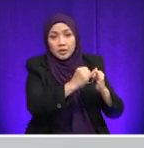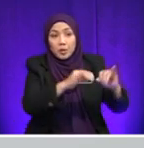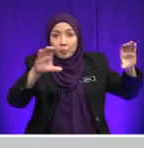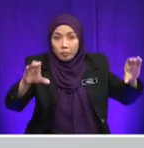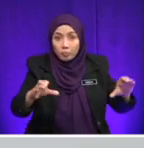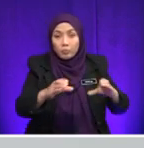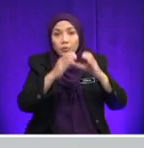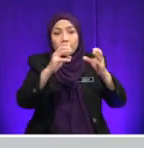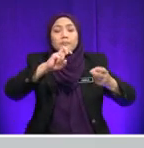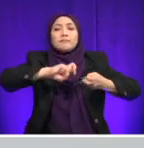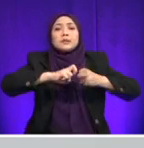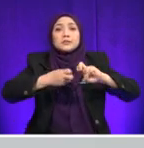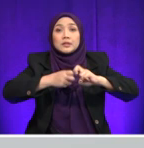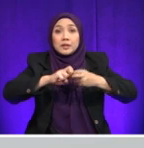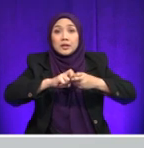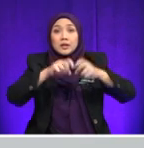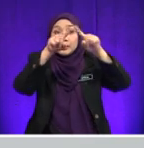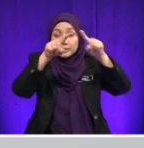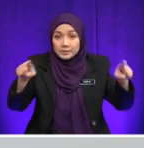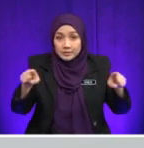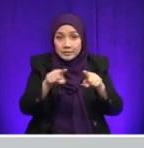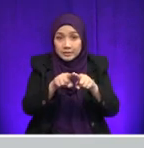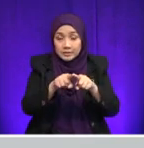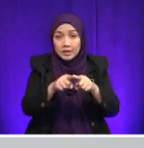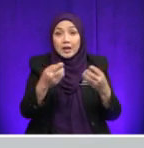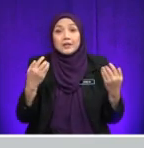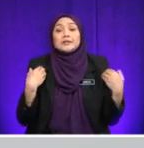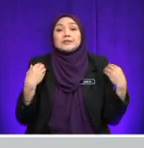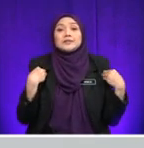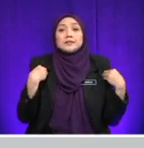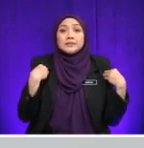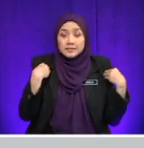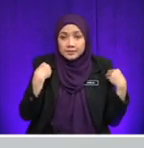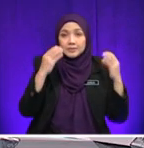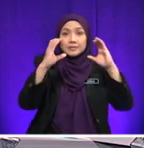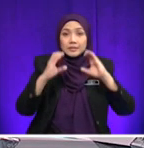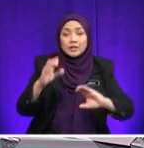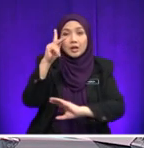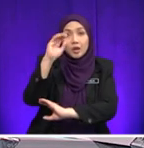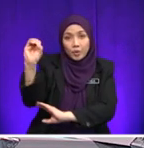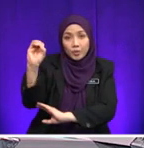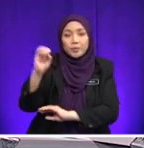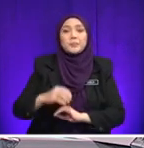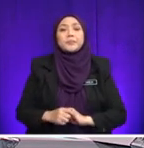masalah berkaitan segitiga yang melibatkan petuah cosinus situasi